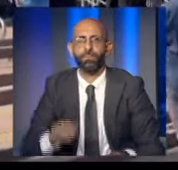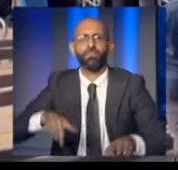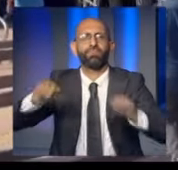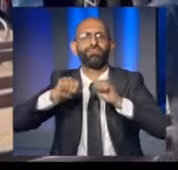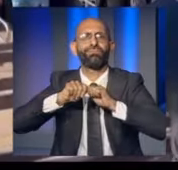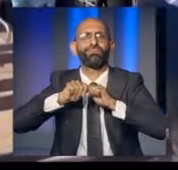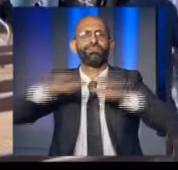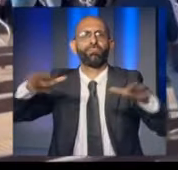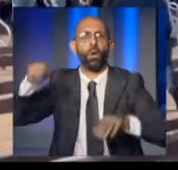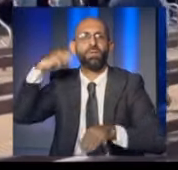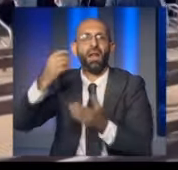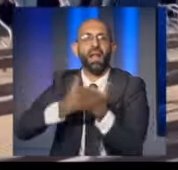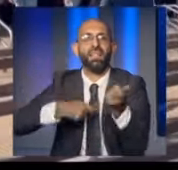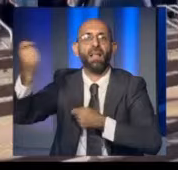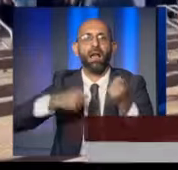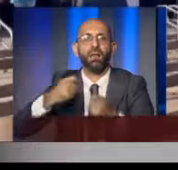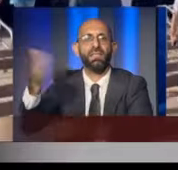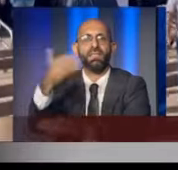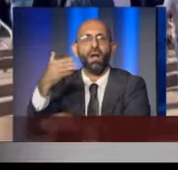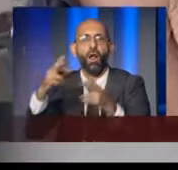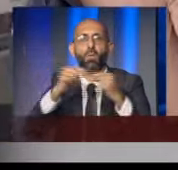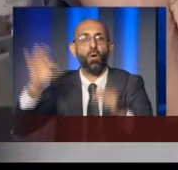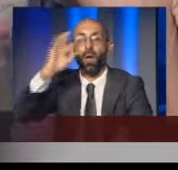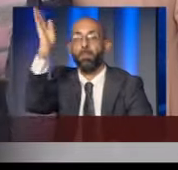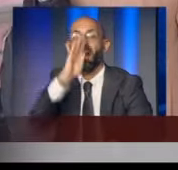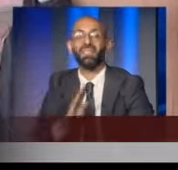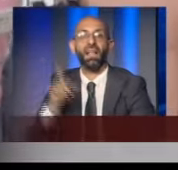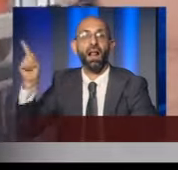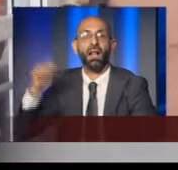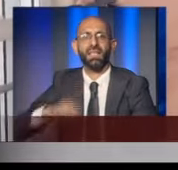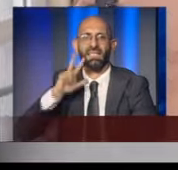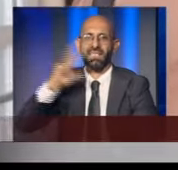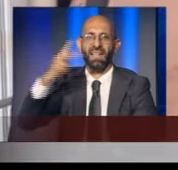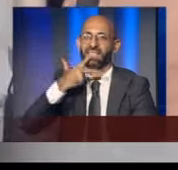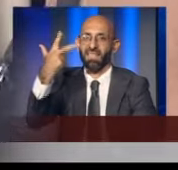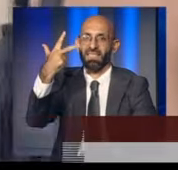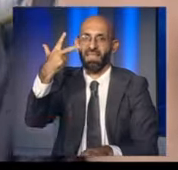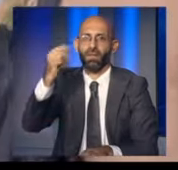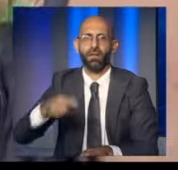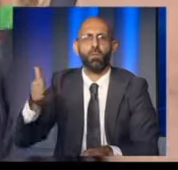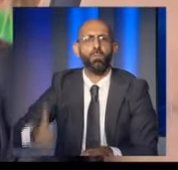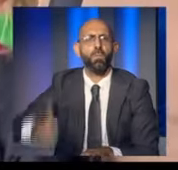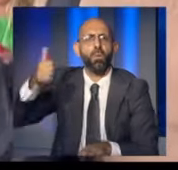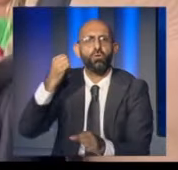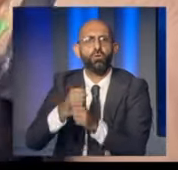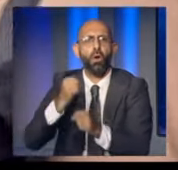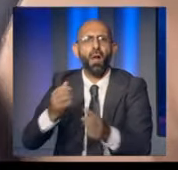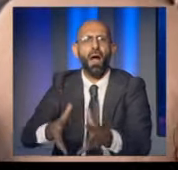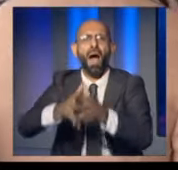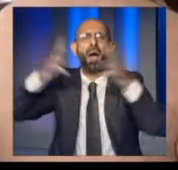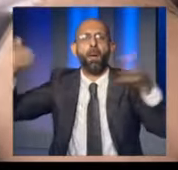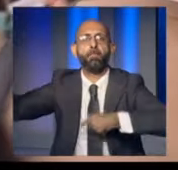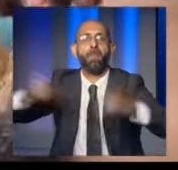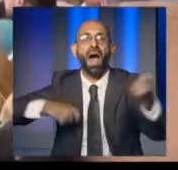برعاية وزارة الاقتصاد والتجارة نظمت سفارة لبنان في البرازيل وللسنة الثالثة على التوالي جناح لبنان